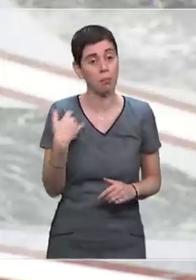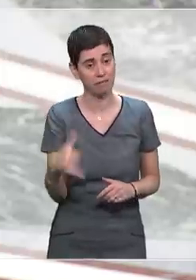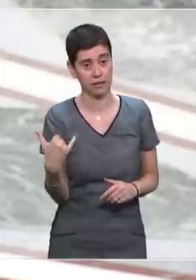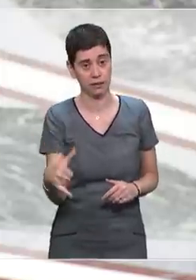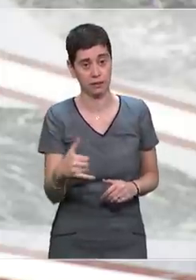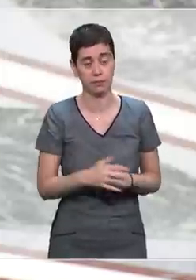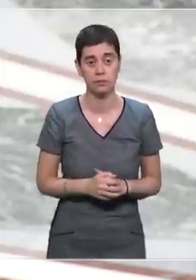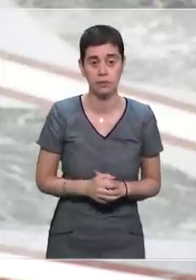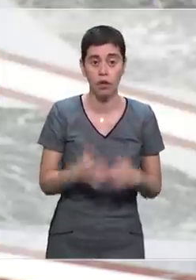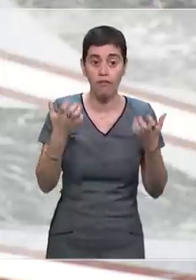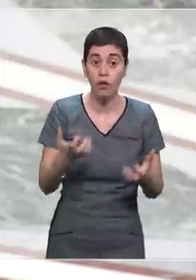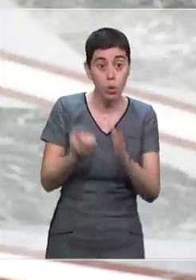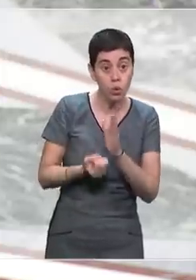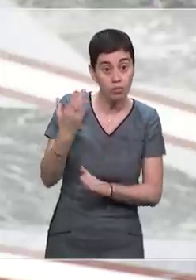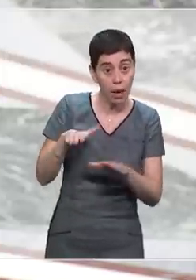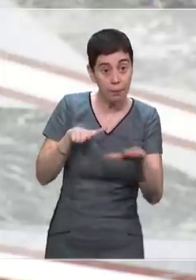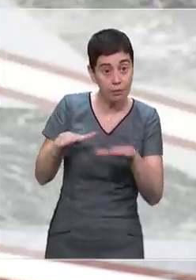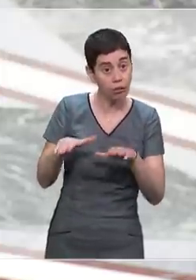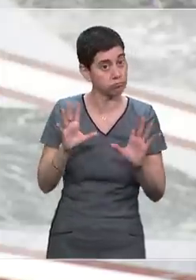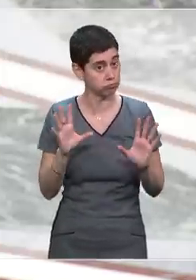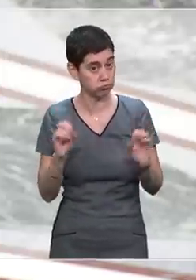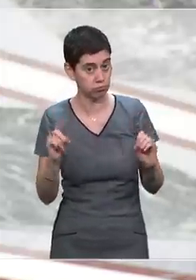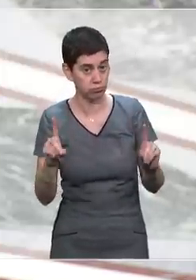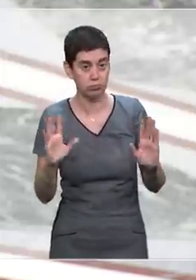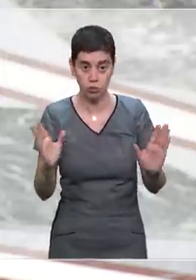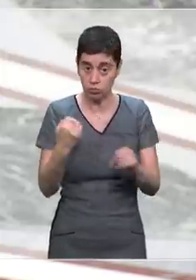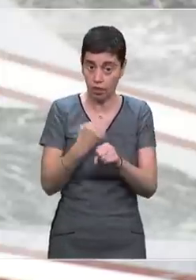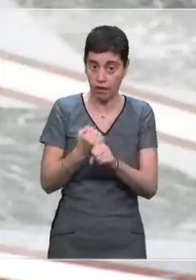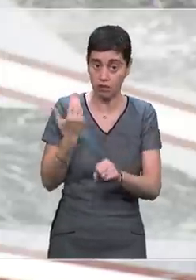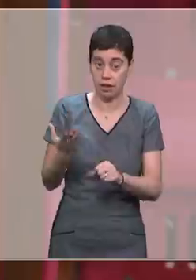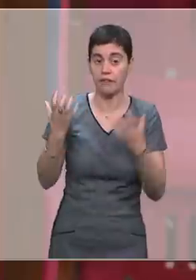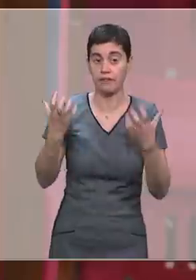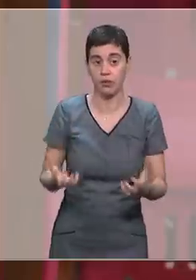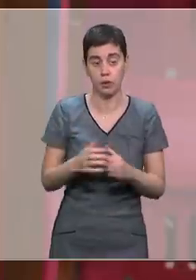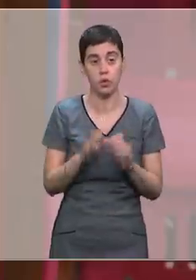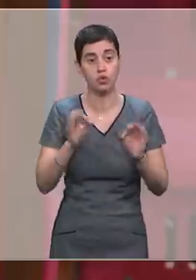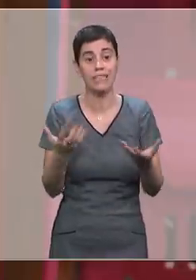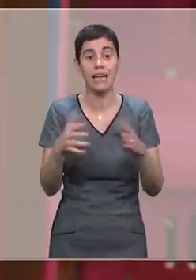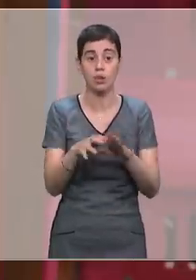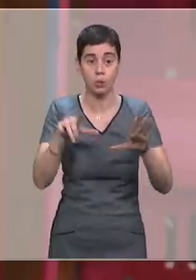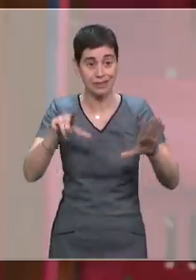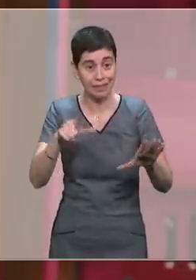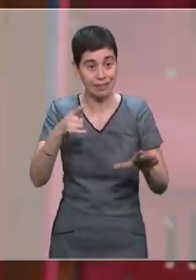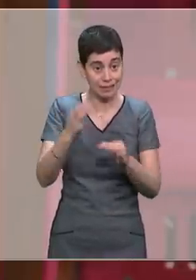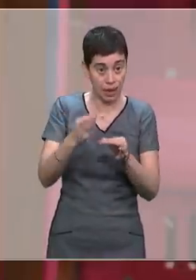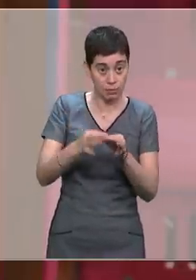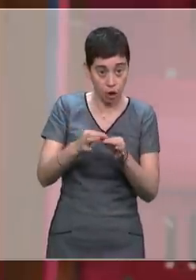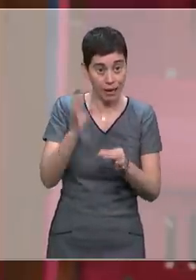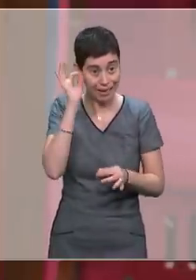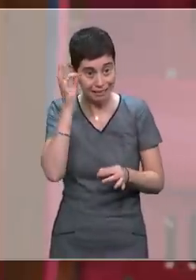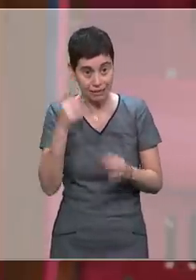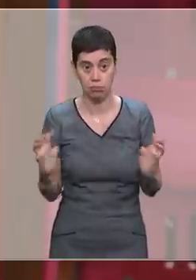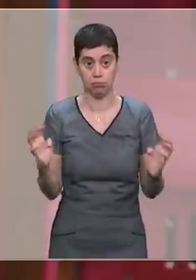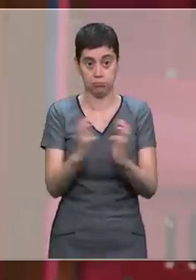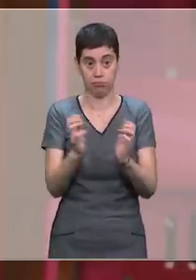Vous plaidez pour une nouvelle méthode. C'est bien ce sur quoi nous voulons travailler. C'était le sens de la réunion qui s'est tenue le 7 septembre à l'Élysée autour